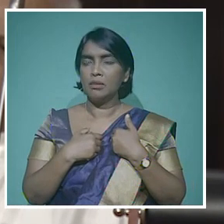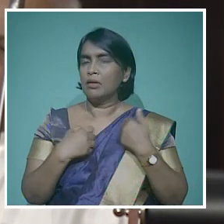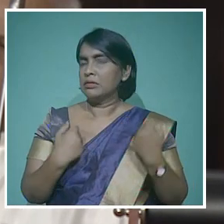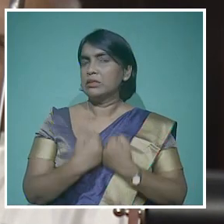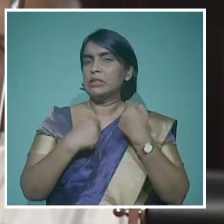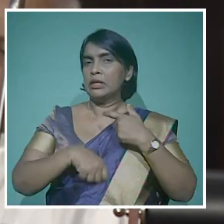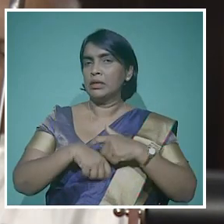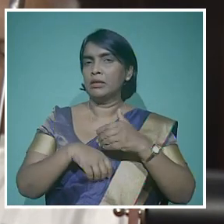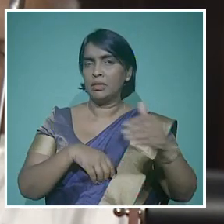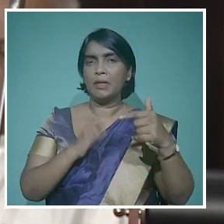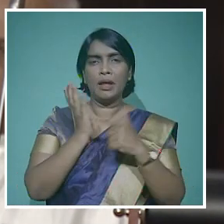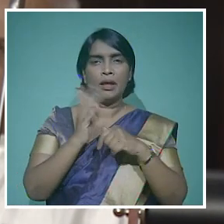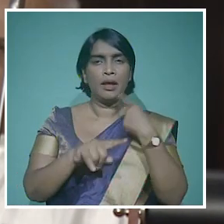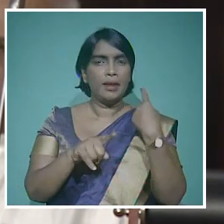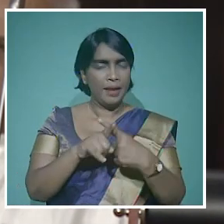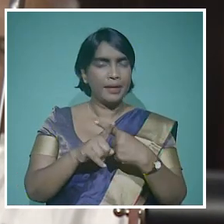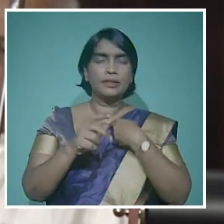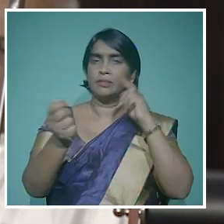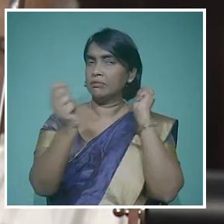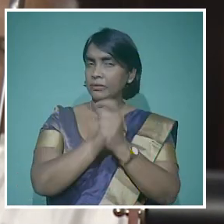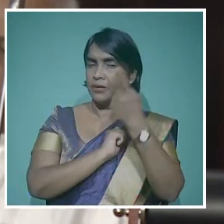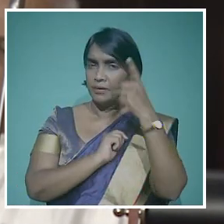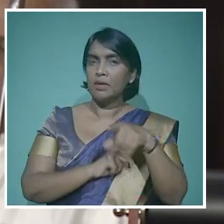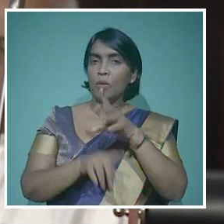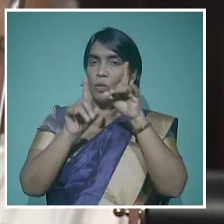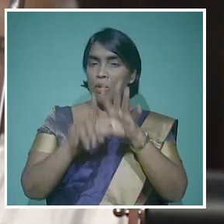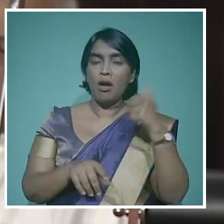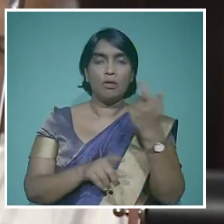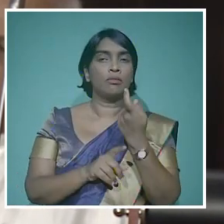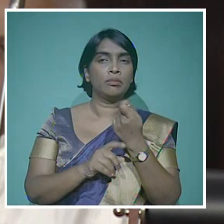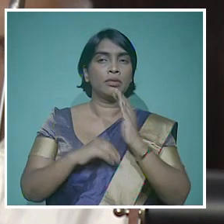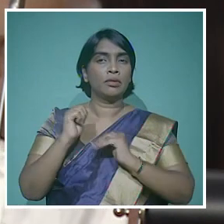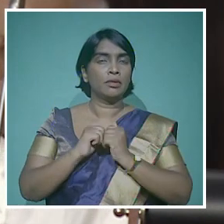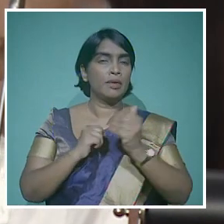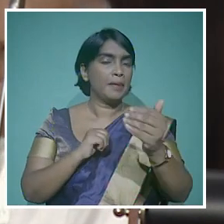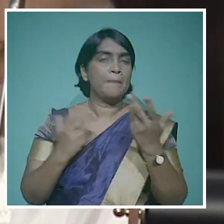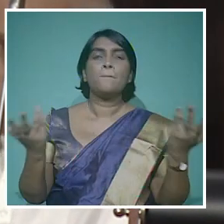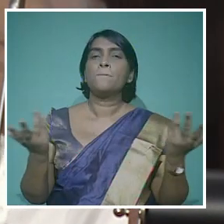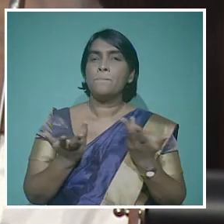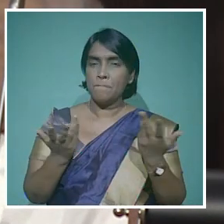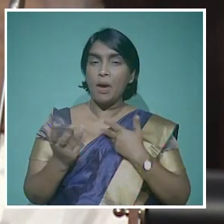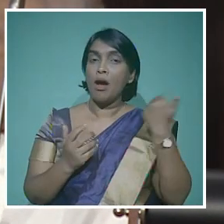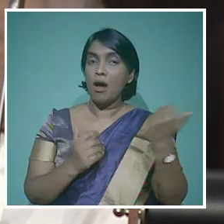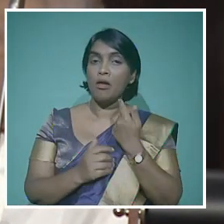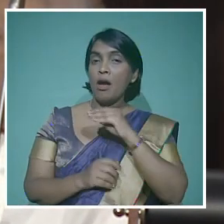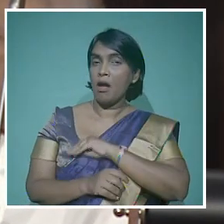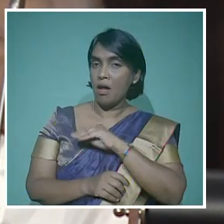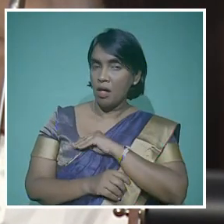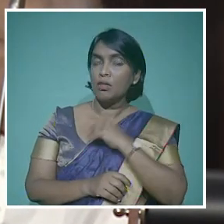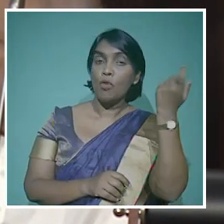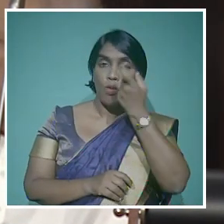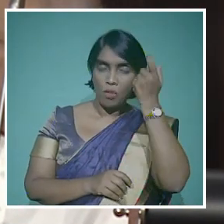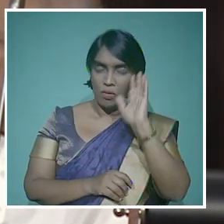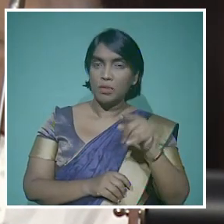අභියෝගාත්මක කාර්යක්. බදු ක්‍රමයේ වෙනස්කම් කළ පමණින් එවැනි නව ආර්ථිකයක් නිර්මාණය කරන්නට බැහැ. අලුත් ආදායම් මාර්ග සොයාගත